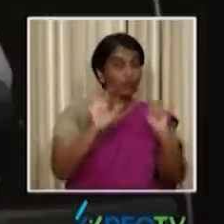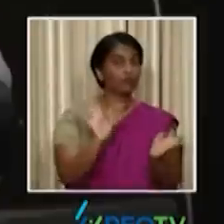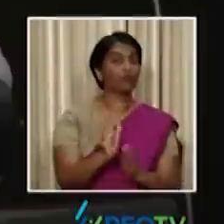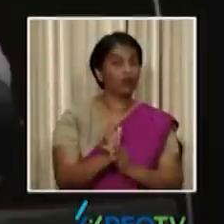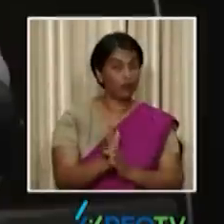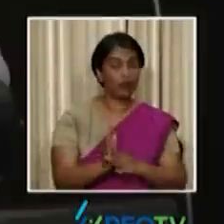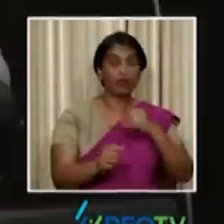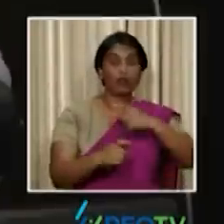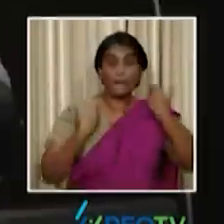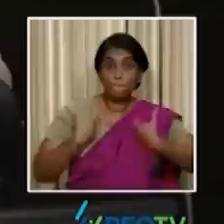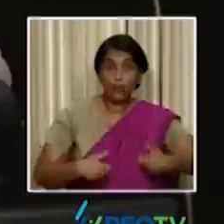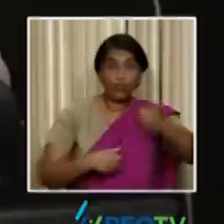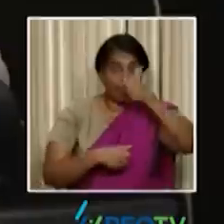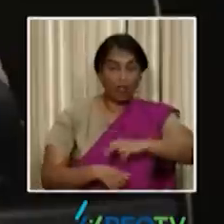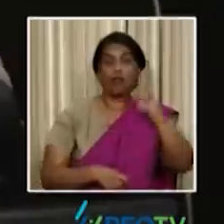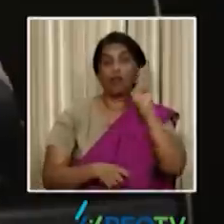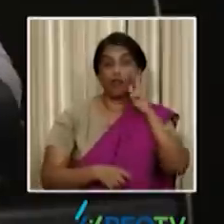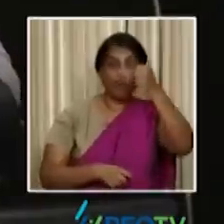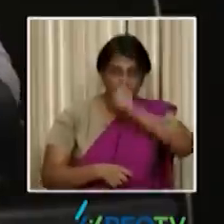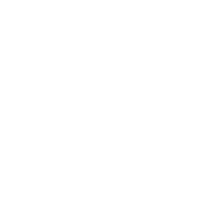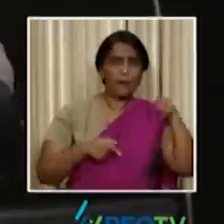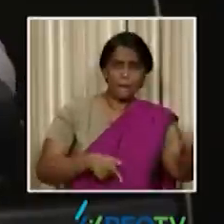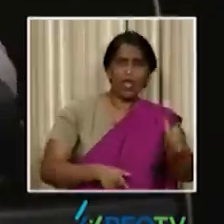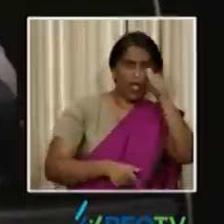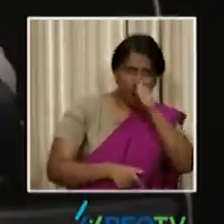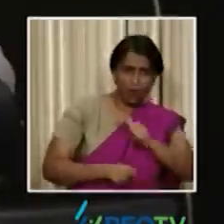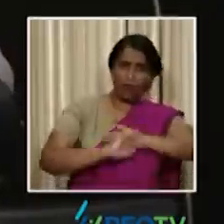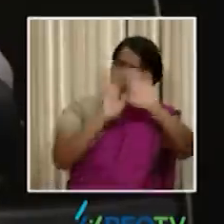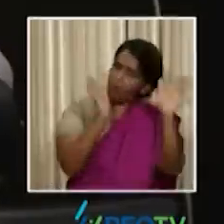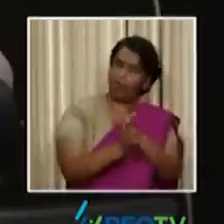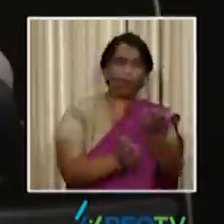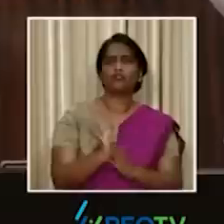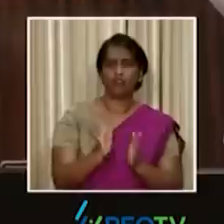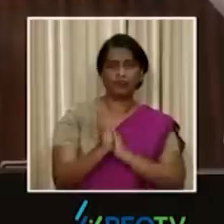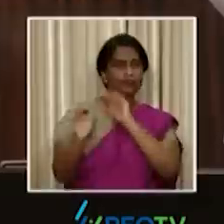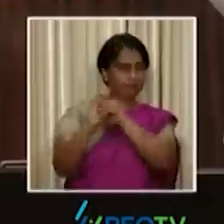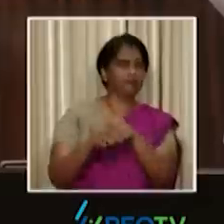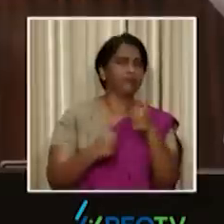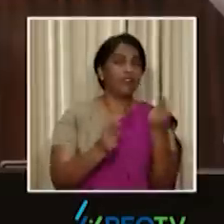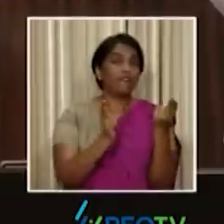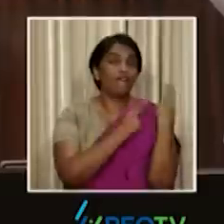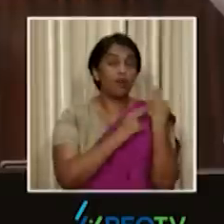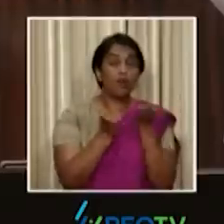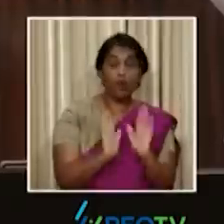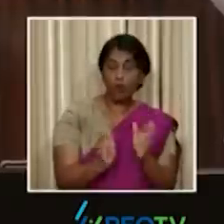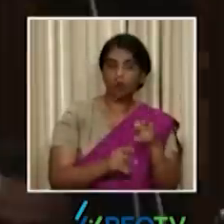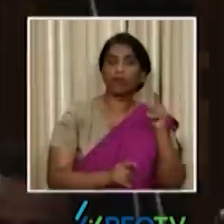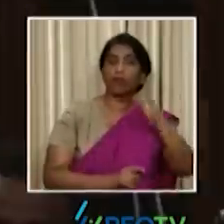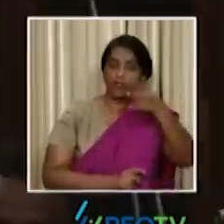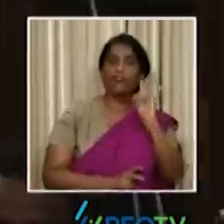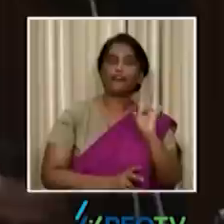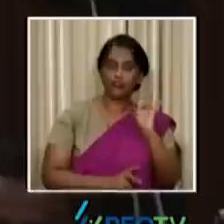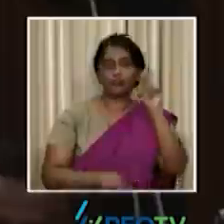පුළුවන් රාජපක්ෂර හොරු නම් රනිල් වික්‍රමසිංහ හොරු නම් මේ පැත්තින් හොරු නම් උන්ව කුදලන්න පුළුවන් නීතියක් ගැන වක් කියන්න ඕන කවුද කියලා බැලුවොත් මේ 225ම